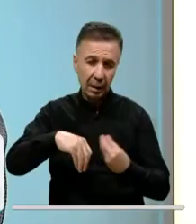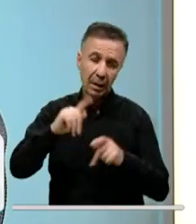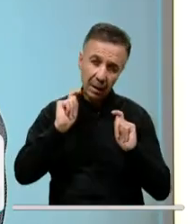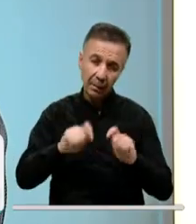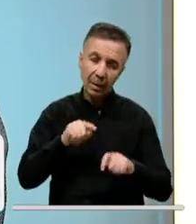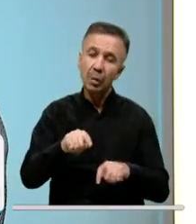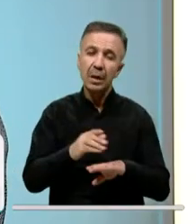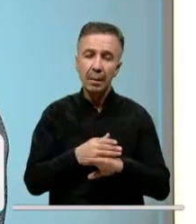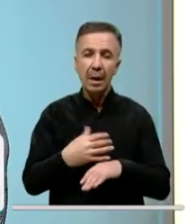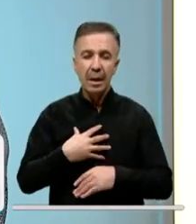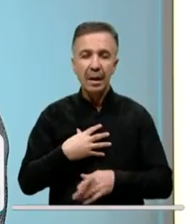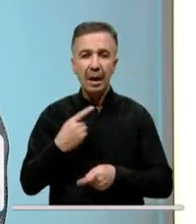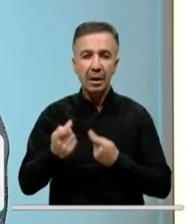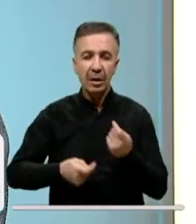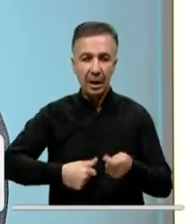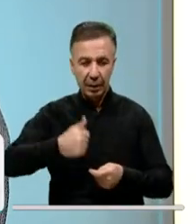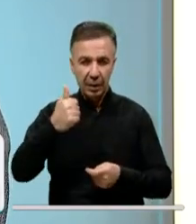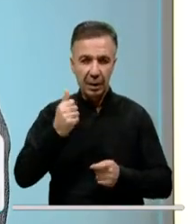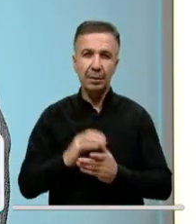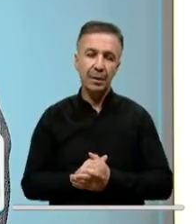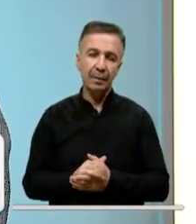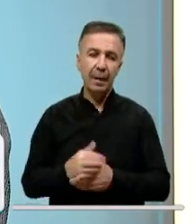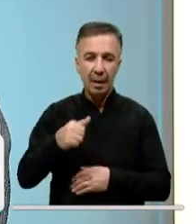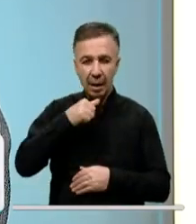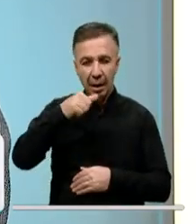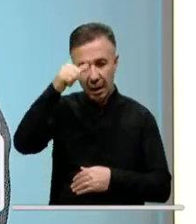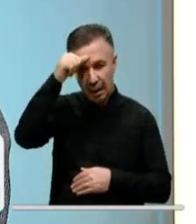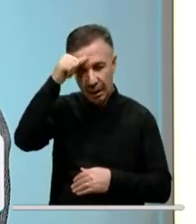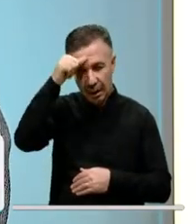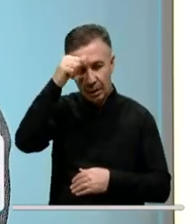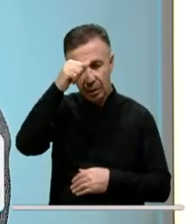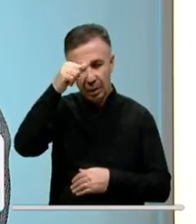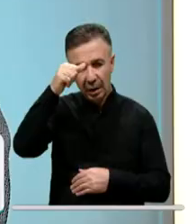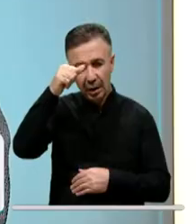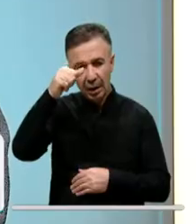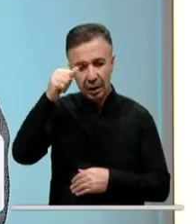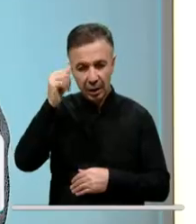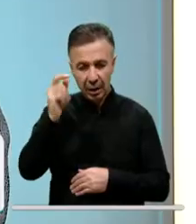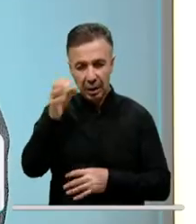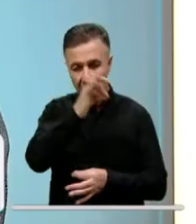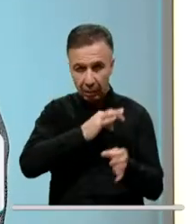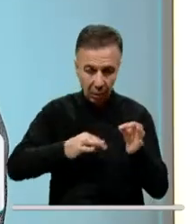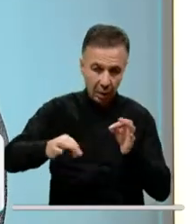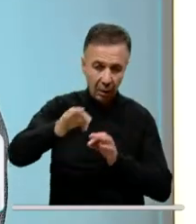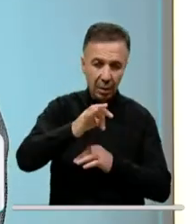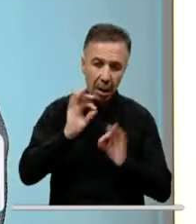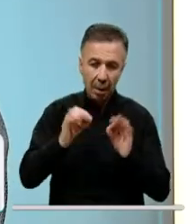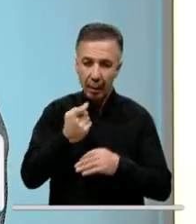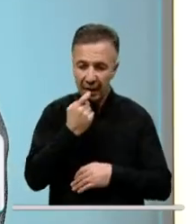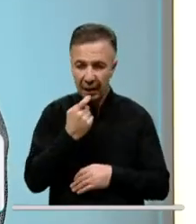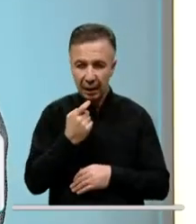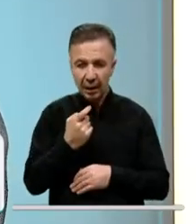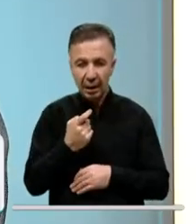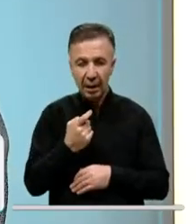Bundan dolayı da Diyanet İşleri Başkanlığımızın hacdaki yapmış olduğu organizasyon her sene takdir